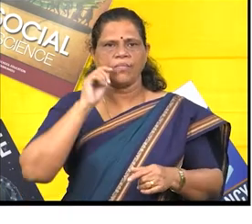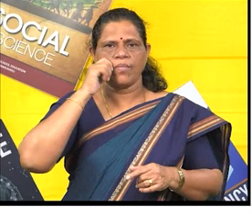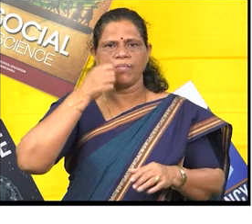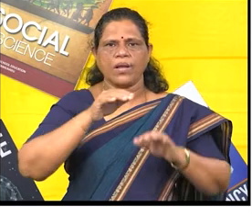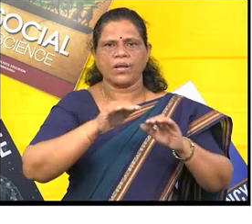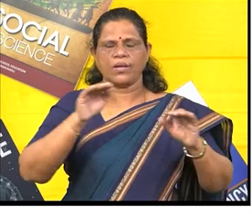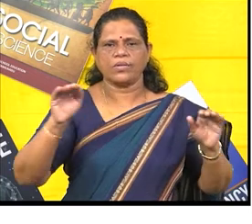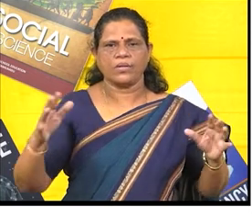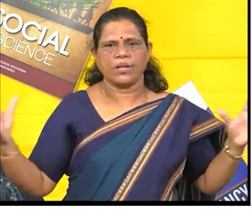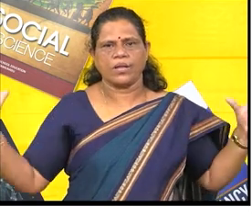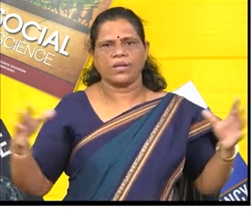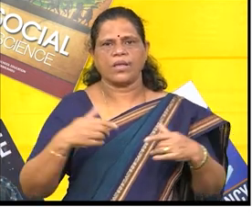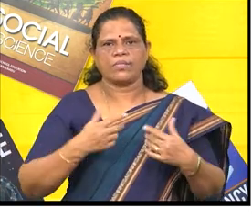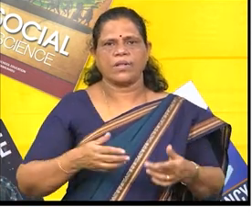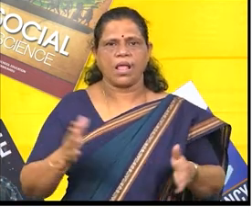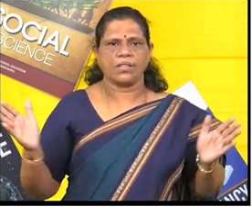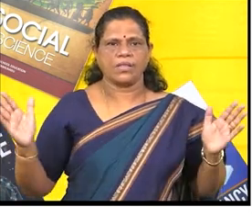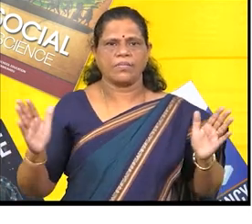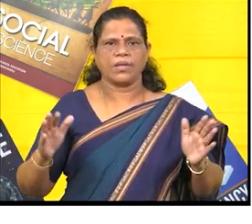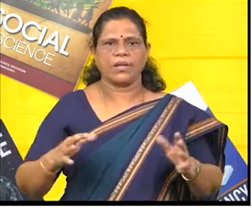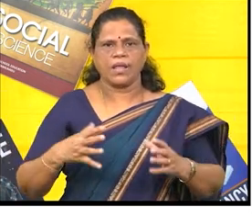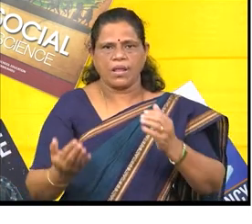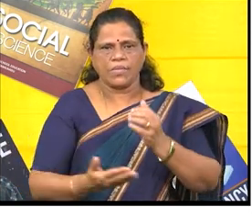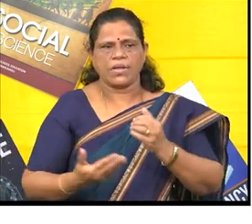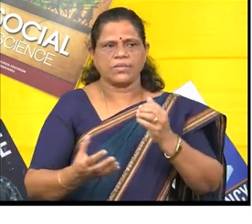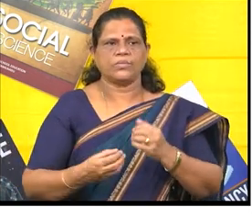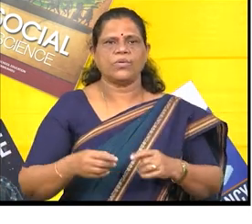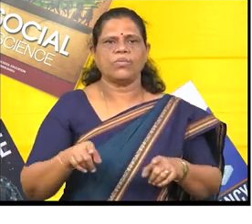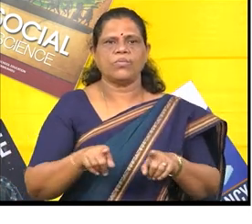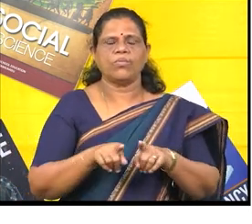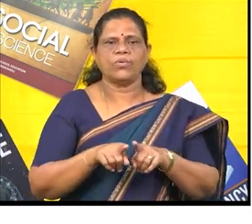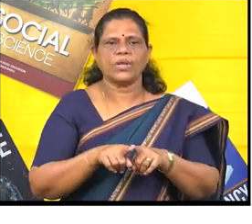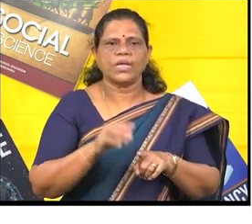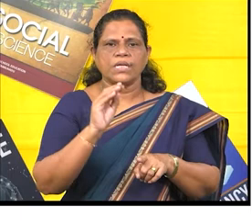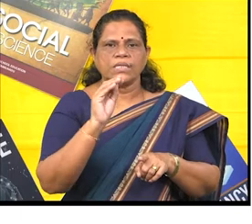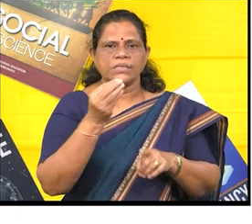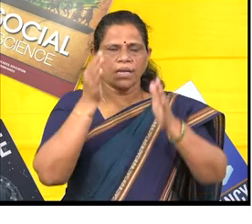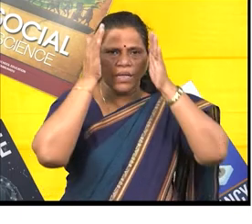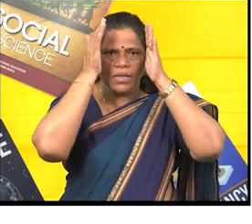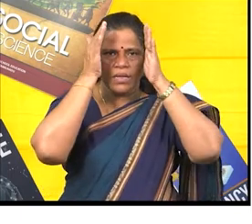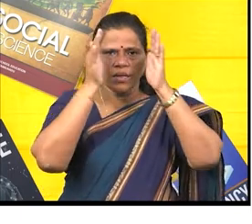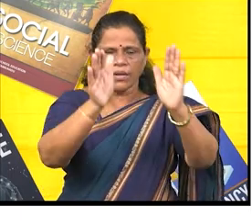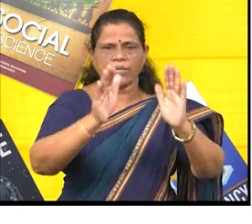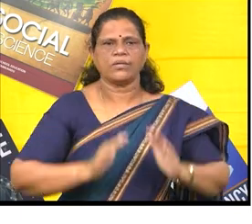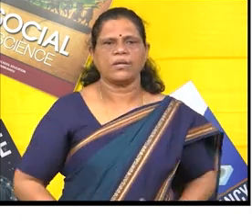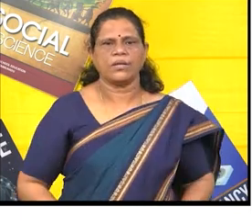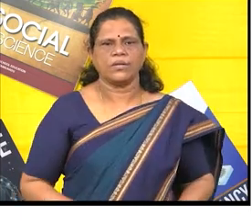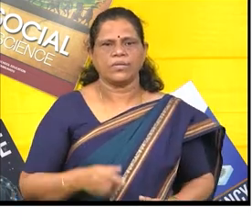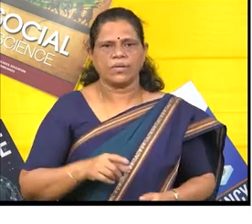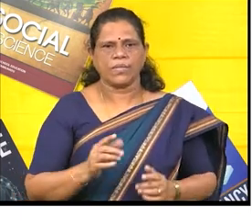தொகைக்கு ஏற்றவாறு அதிகப்படியான மகசூல் போன்ற சில இலக்குகளை